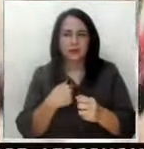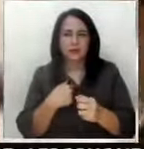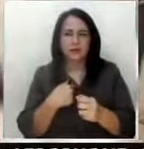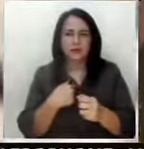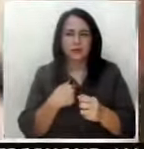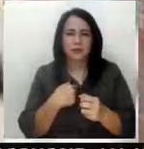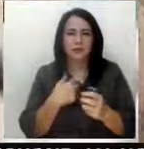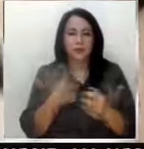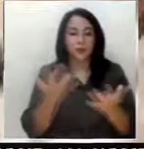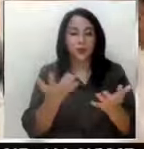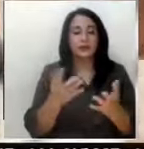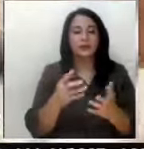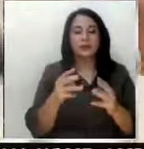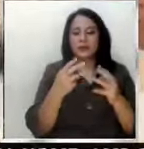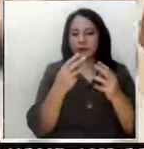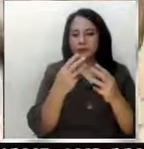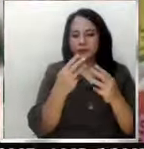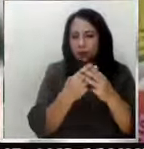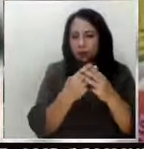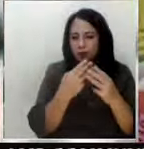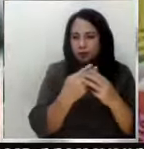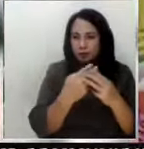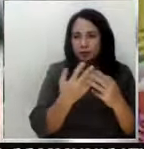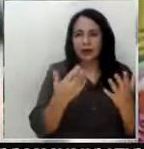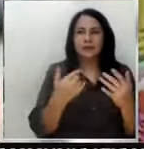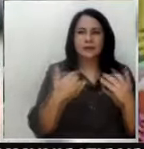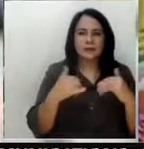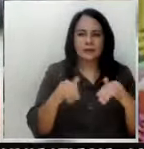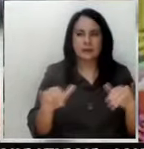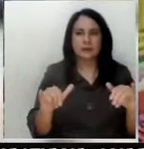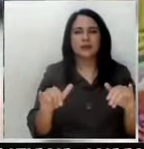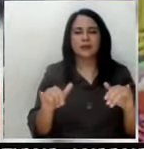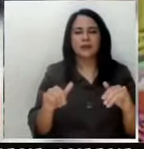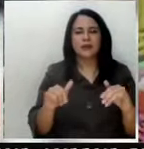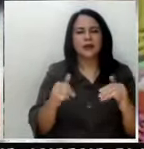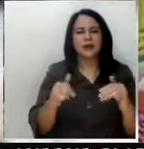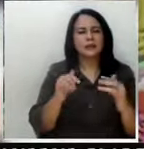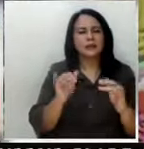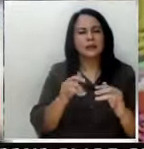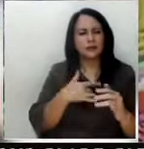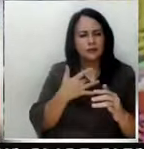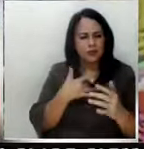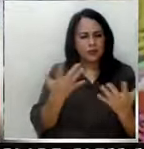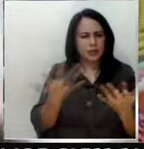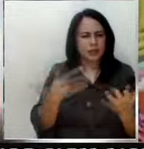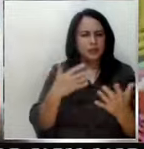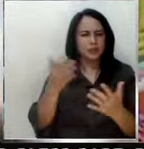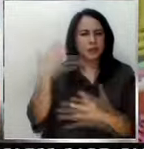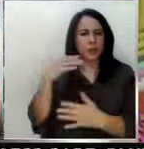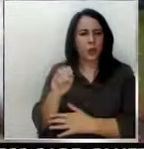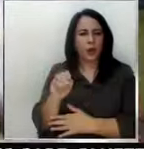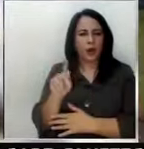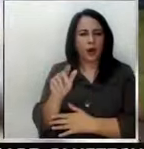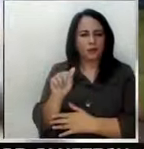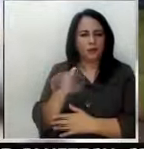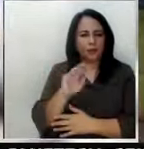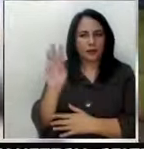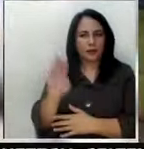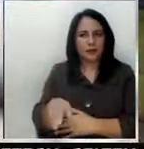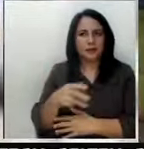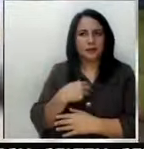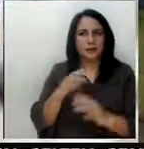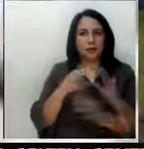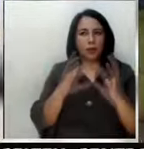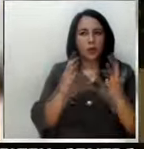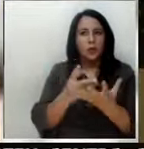Muntinlupa. Pero same vibes and energy ng naunang Noel Bazaar sa Okada, Manila at sa World Trade Center. dami